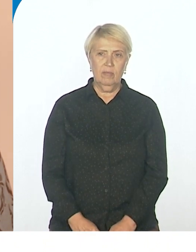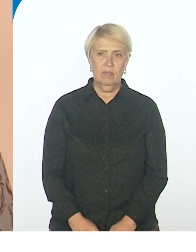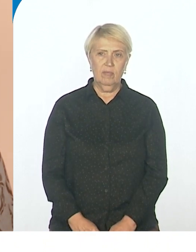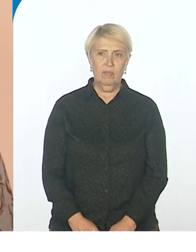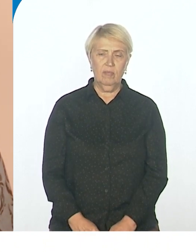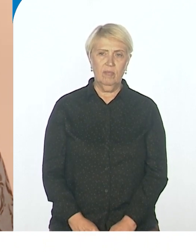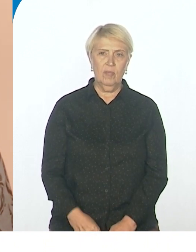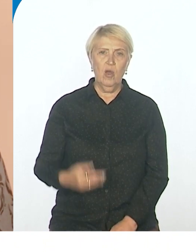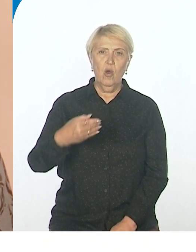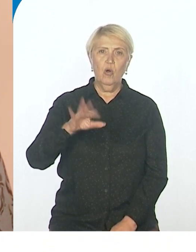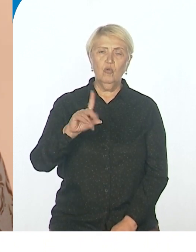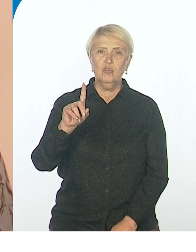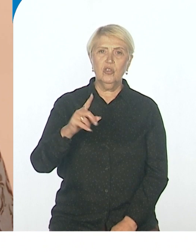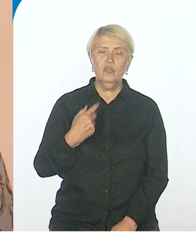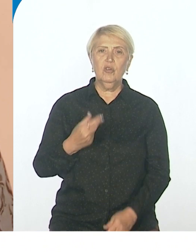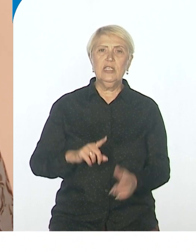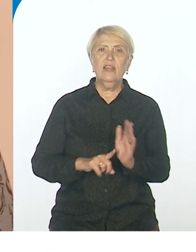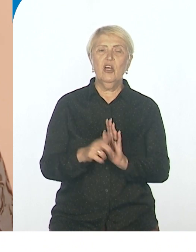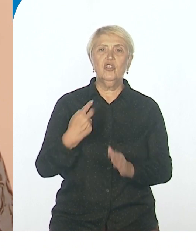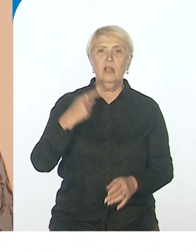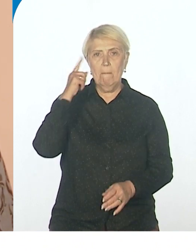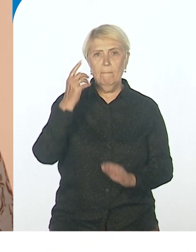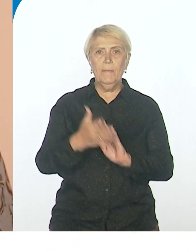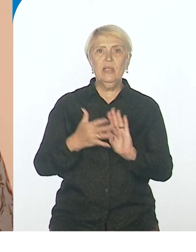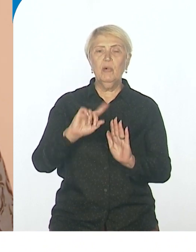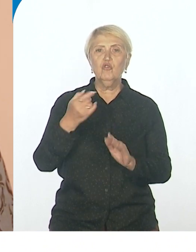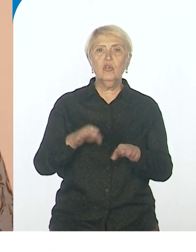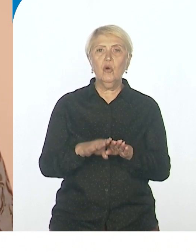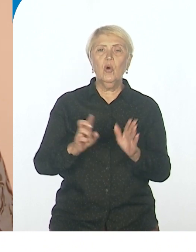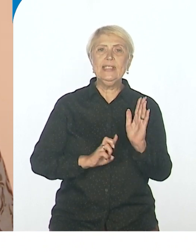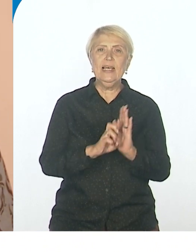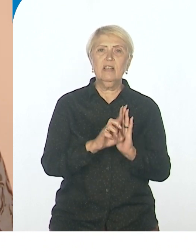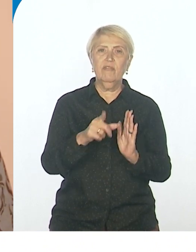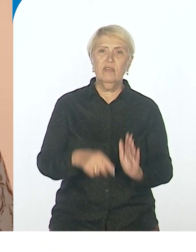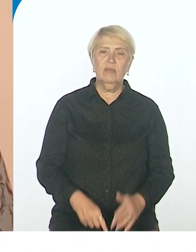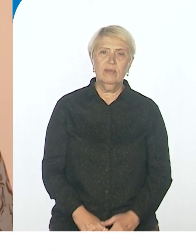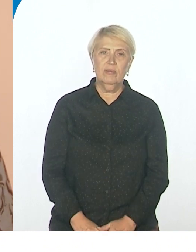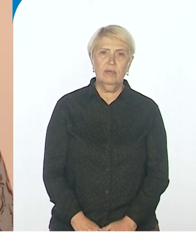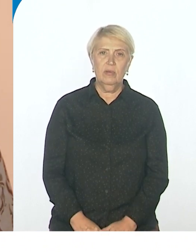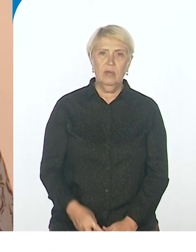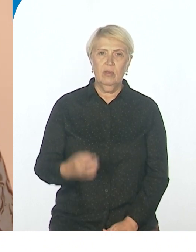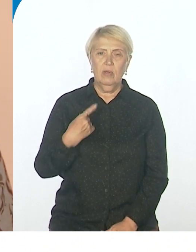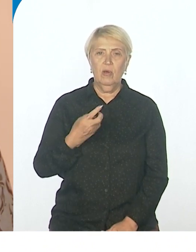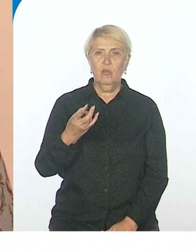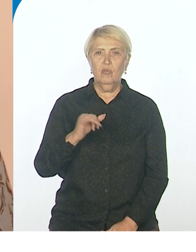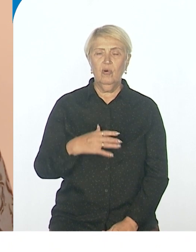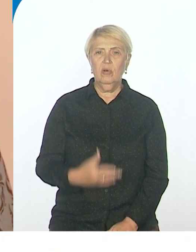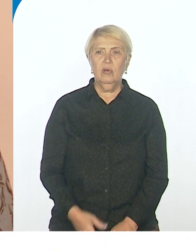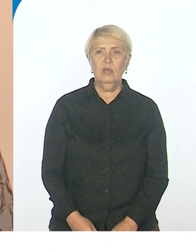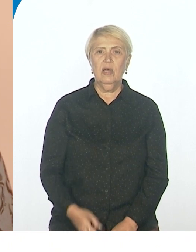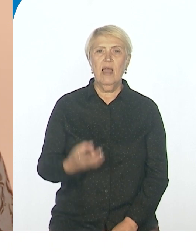стал понимать, что есть церковь. Что церковь – это мать все-таки. Вот. Ну, вы знаете, и с